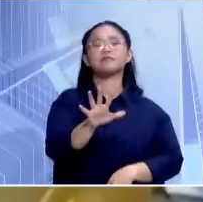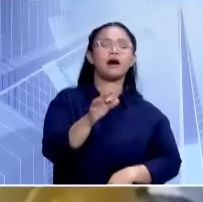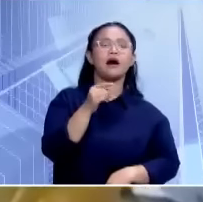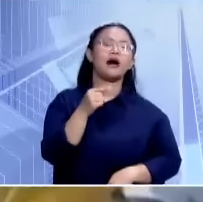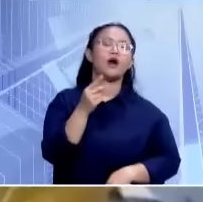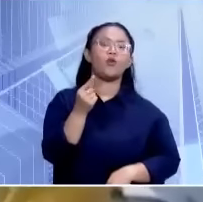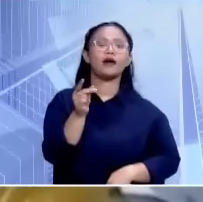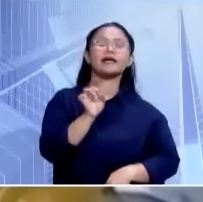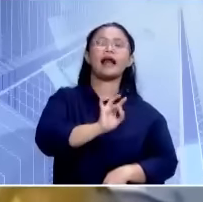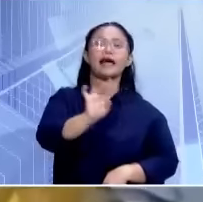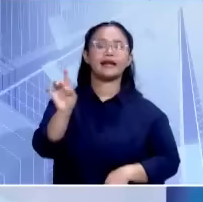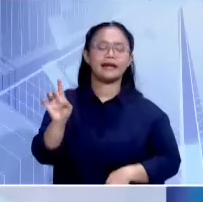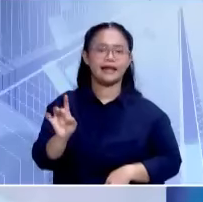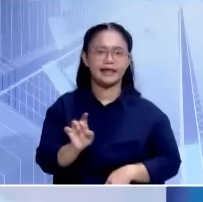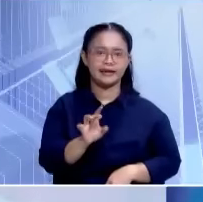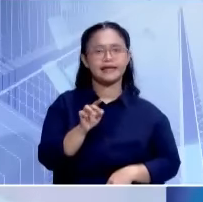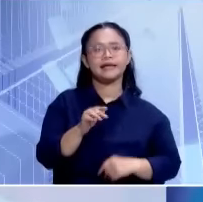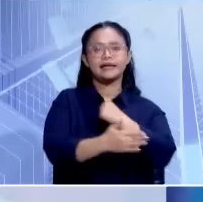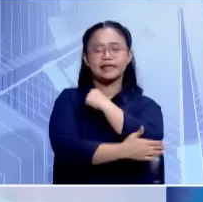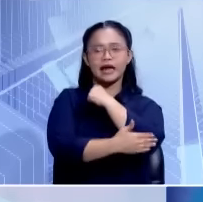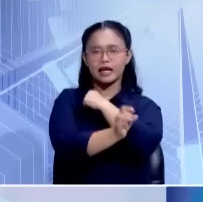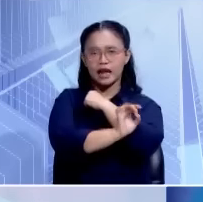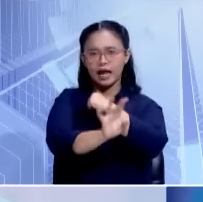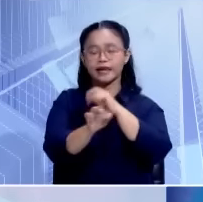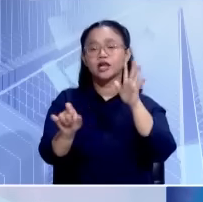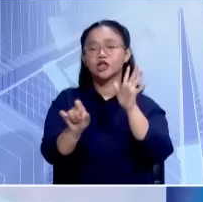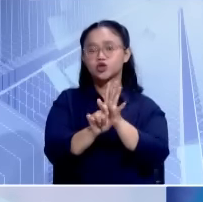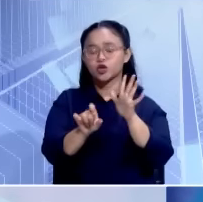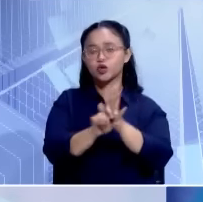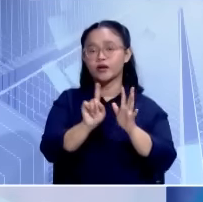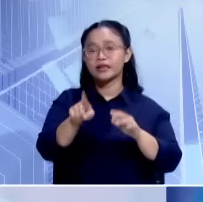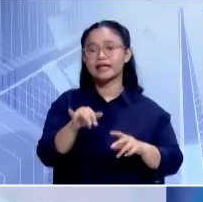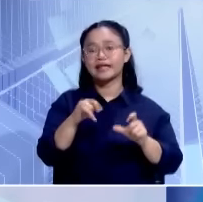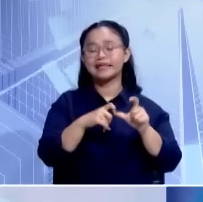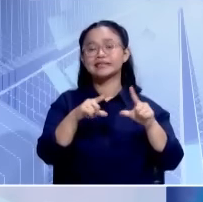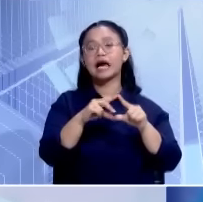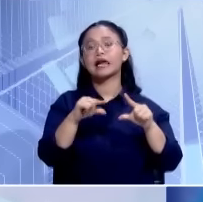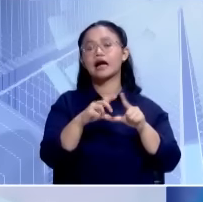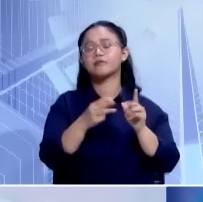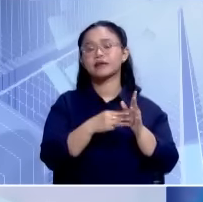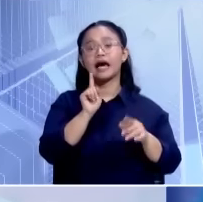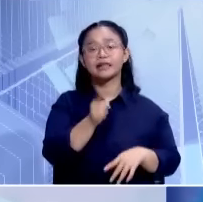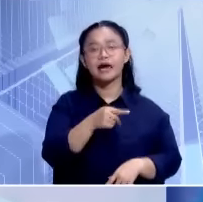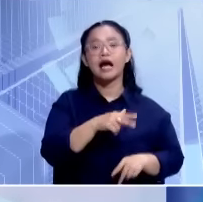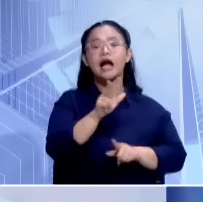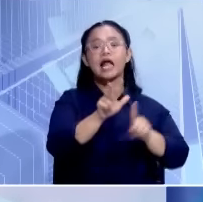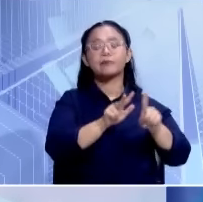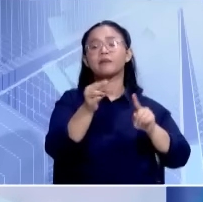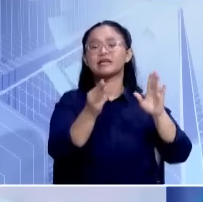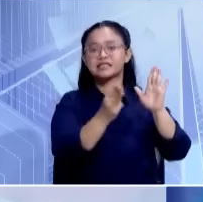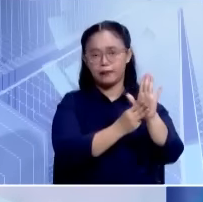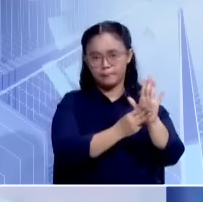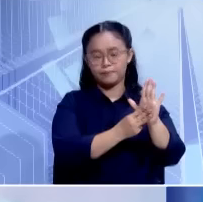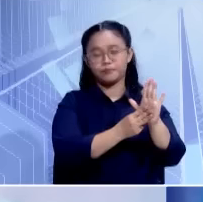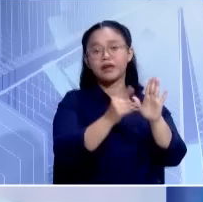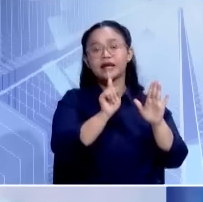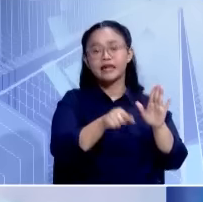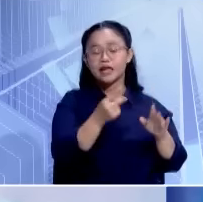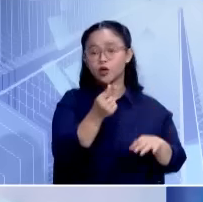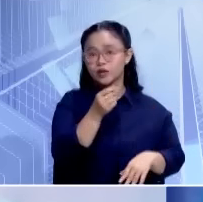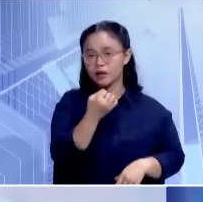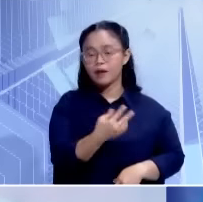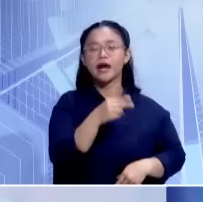uang. Hasil penggeledahan di rumah dan apartemen milik pengacara Lisa Rahmat ditemukan total 18 miliar lebih yang terdiri dari pecahan